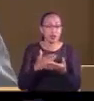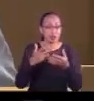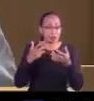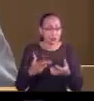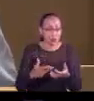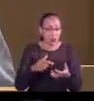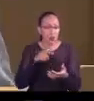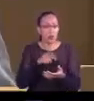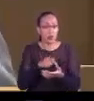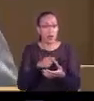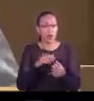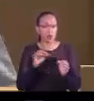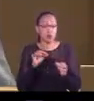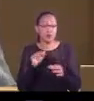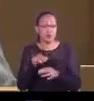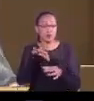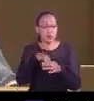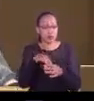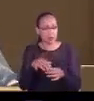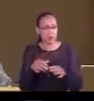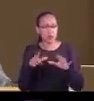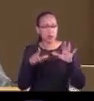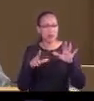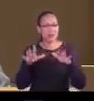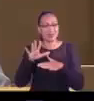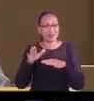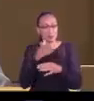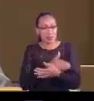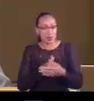tout cas, il nous a fait voter 75 millions.